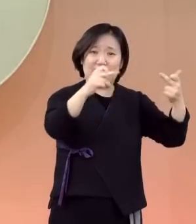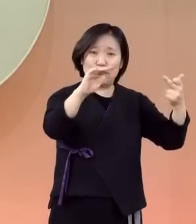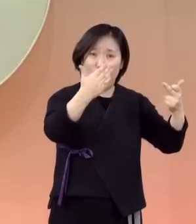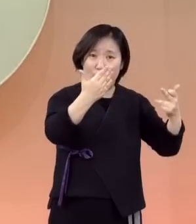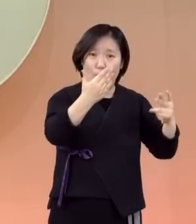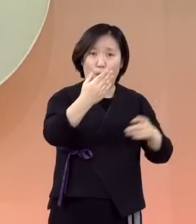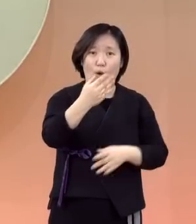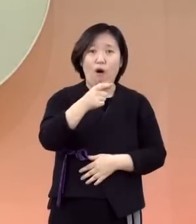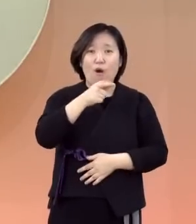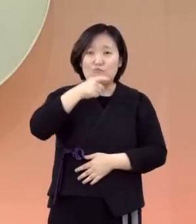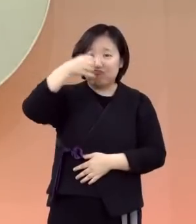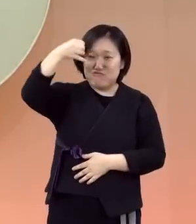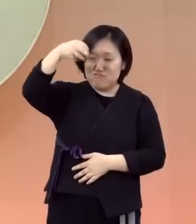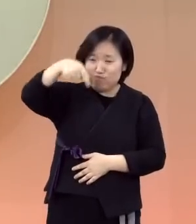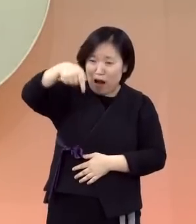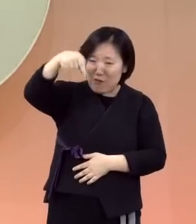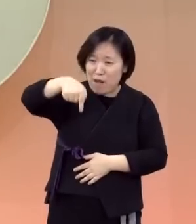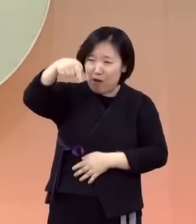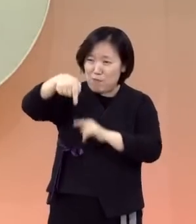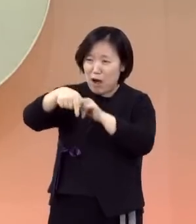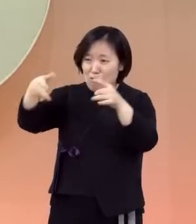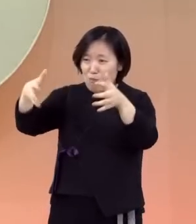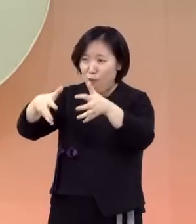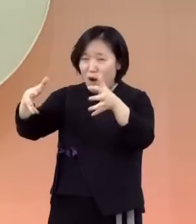한걸음이 결국